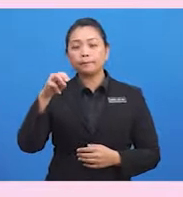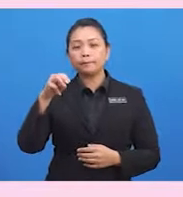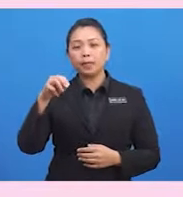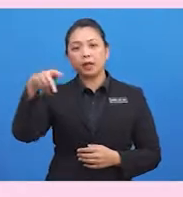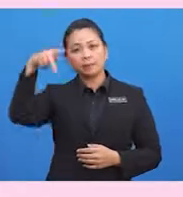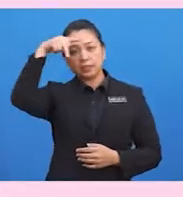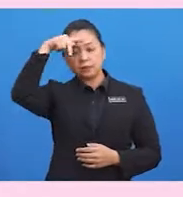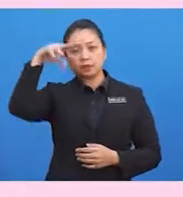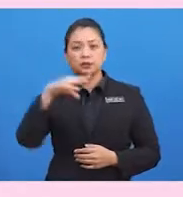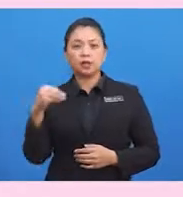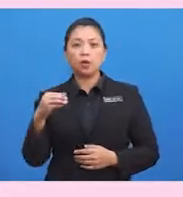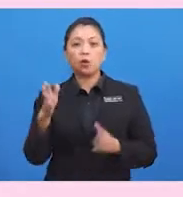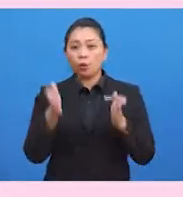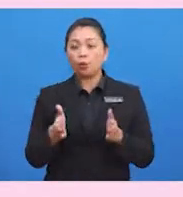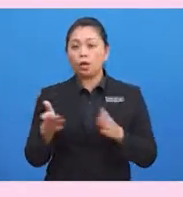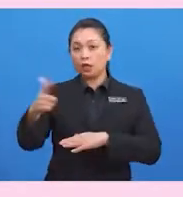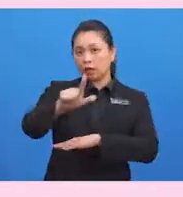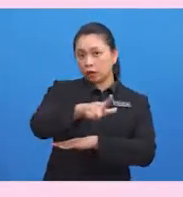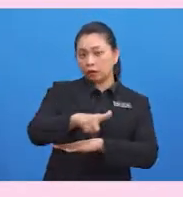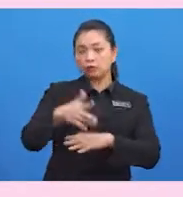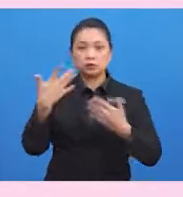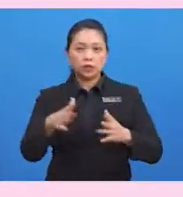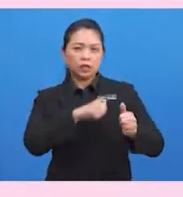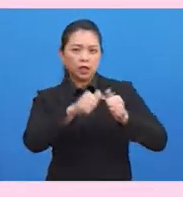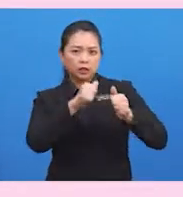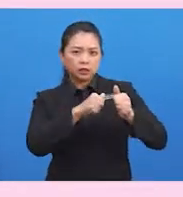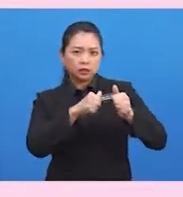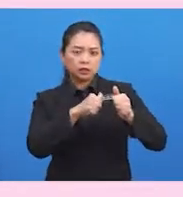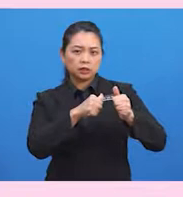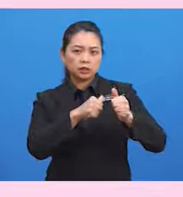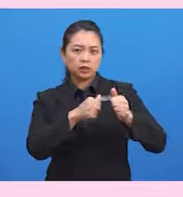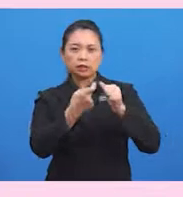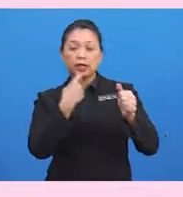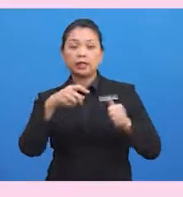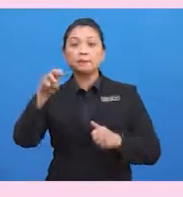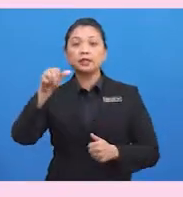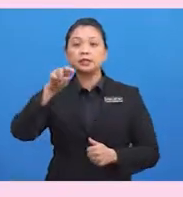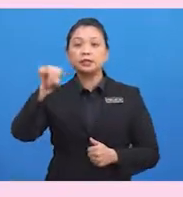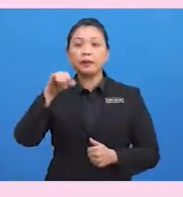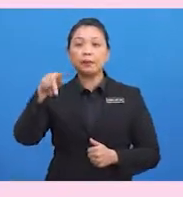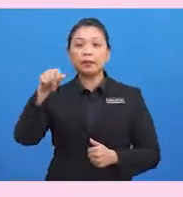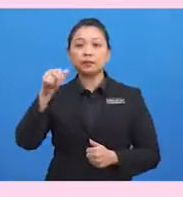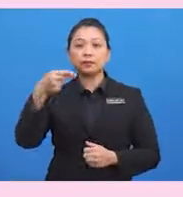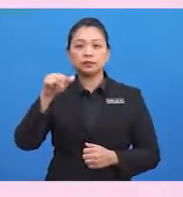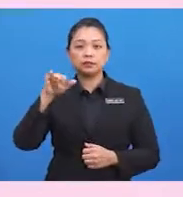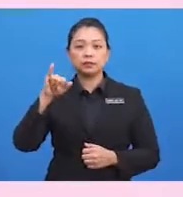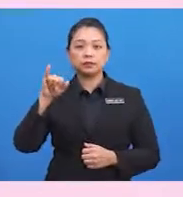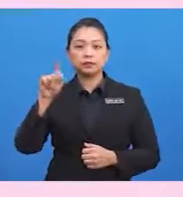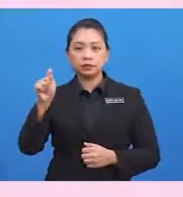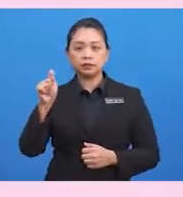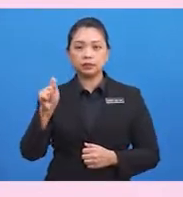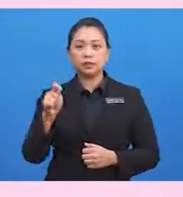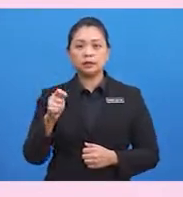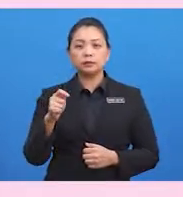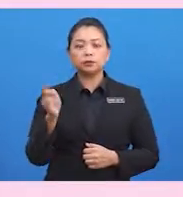pembesar seseorang laut yang sangat Setia telah melarikan diri ke temasik Beliau menerima sambutan yang baik